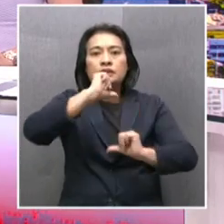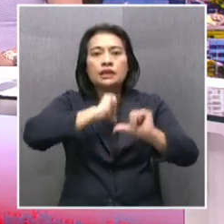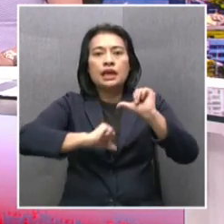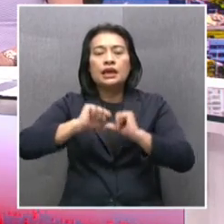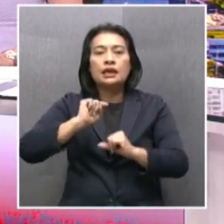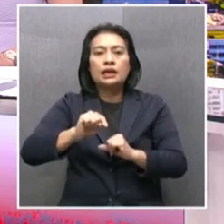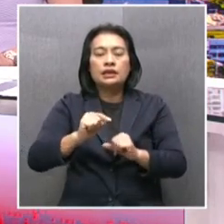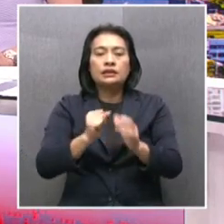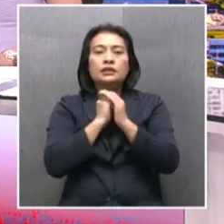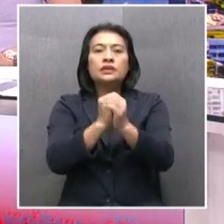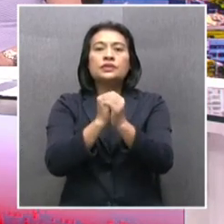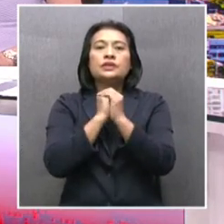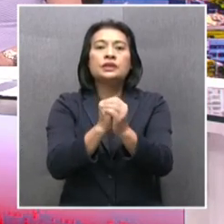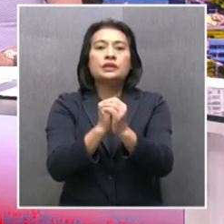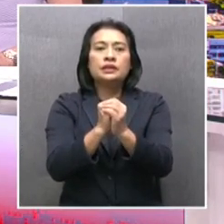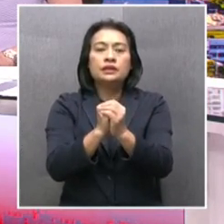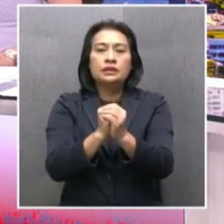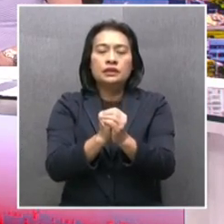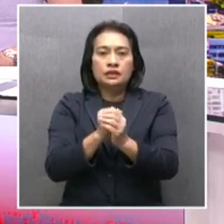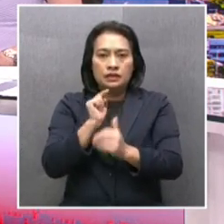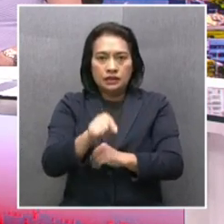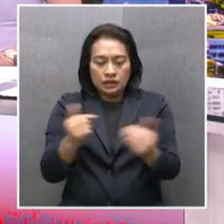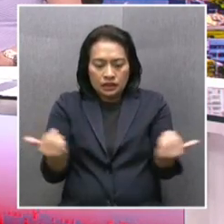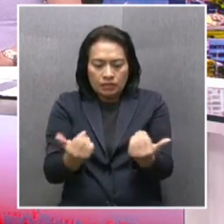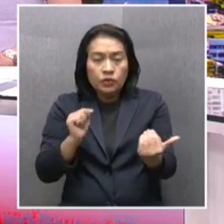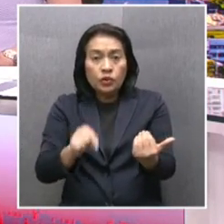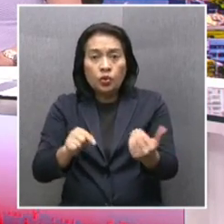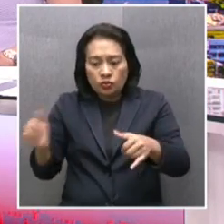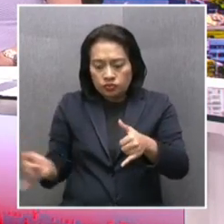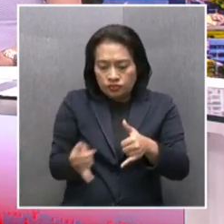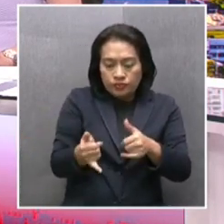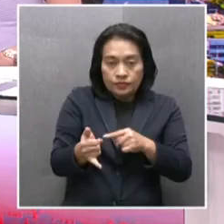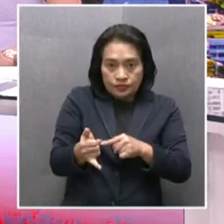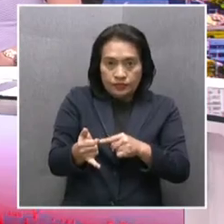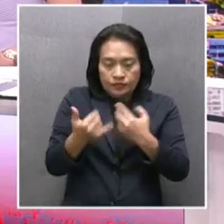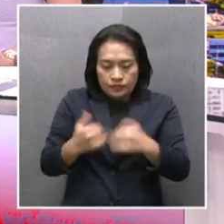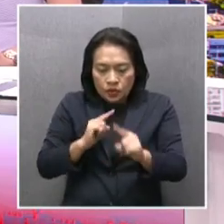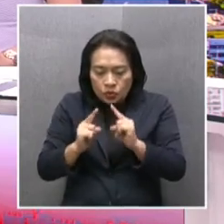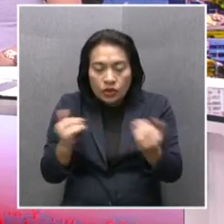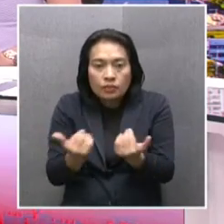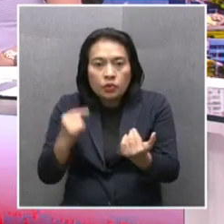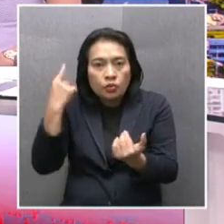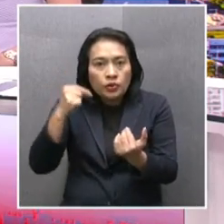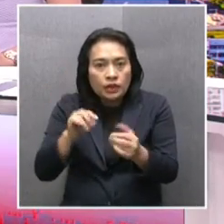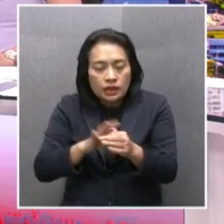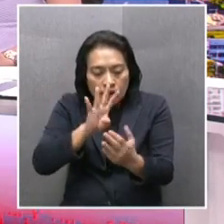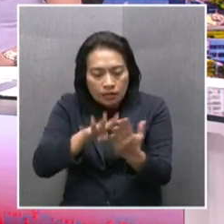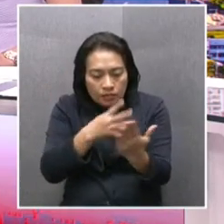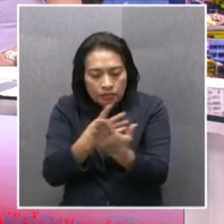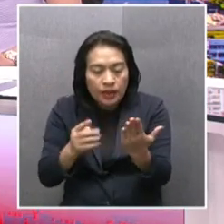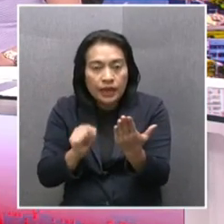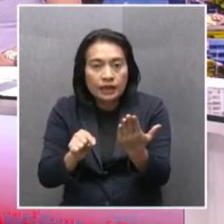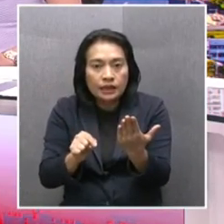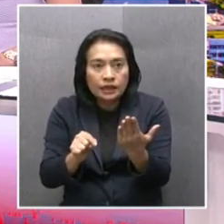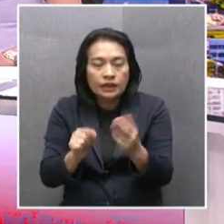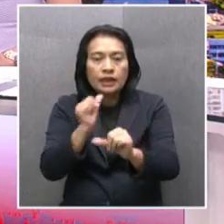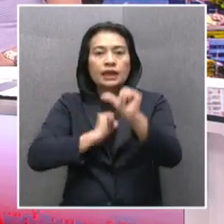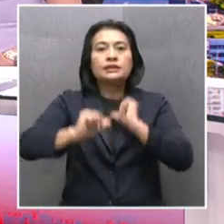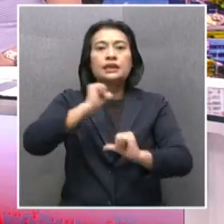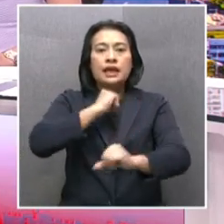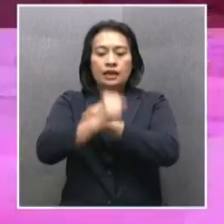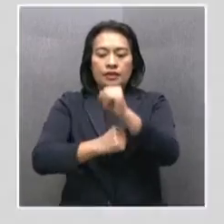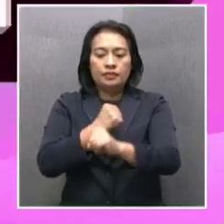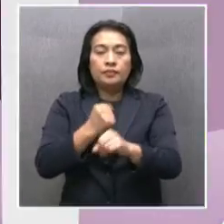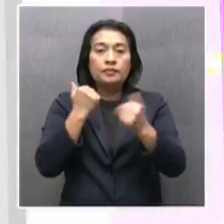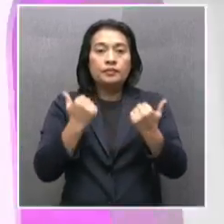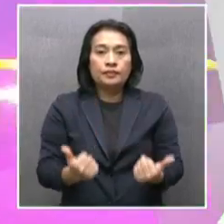ะก็มาออกงานคู่กับลูกสาวที่เมืองไทยนะคะน้องเป่าๆแล้วก็มีการพูดถึงแผนการรับงานแสดงในปีนี้ด้วยค่ะ